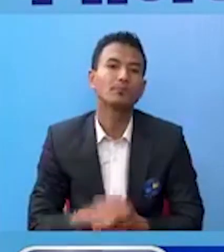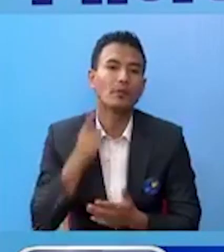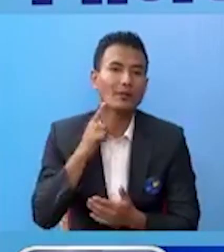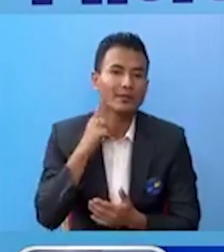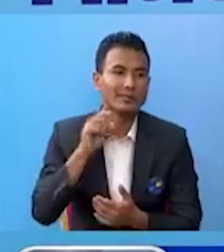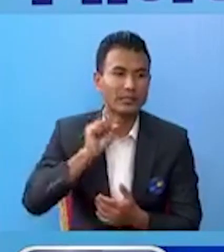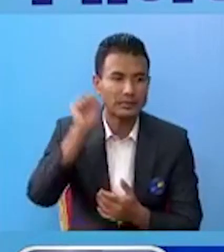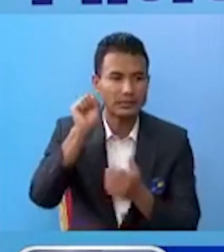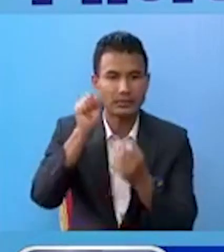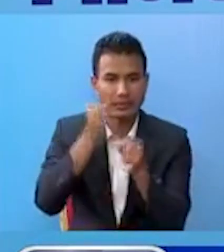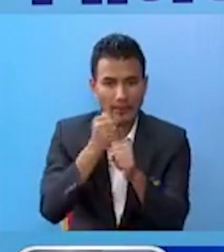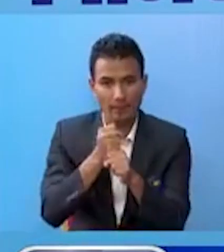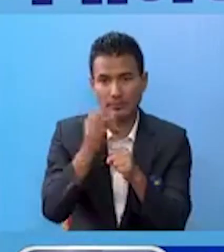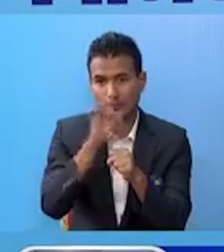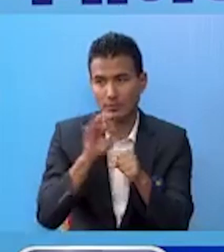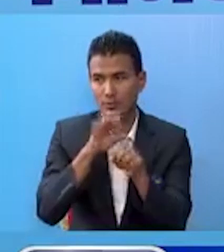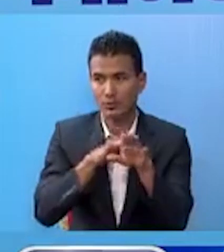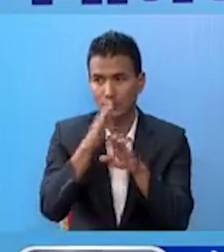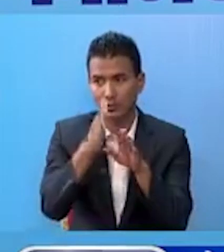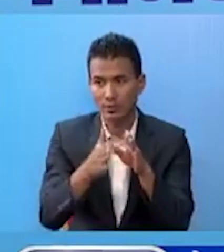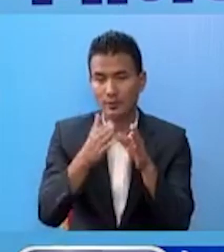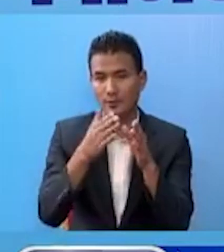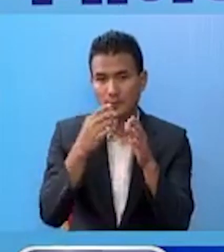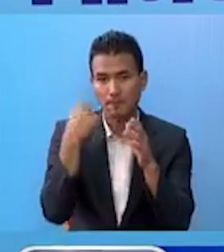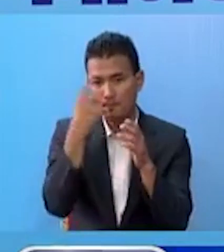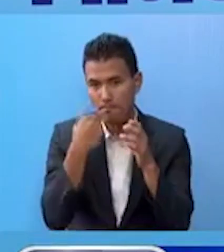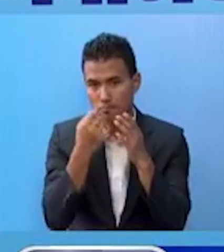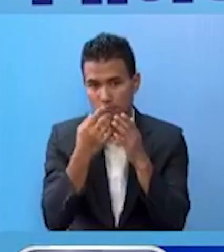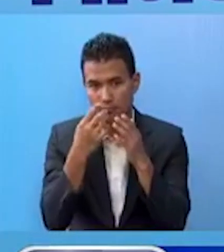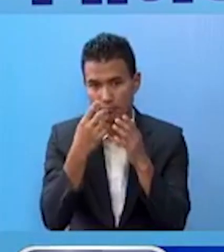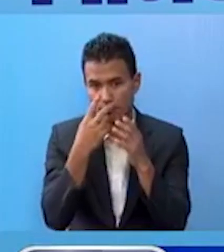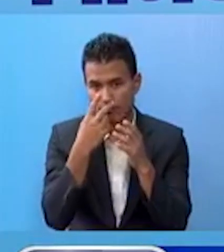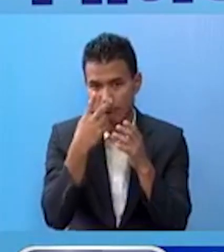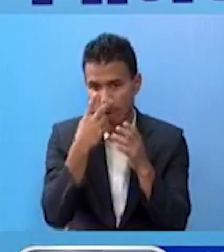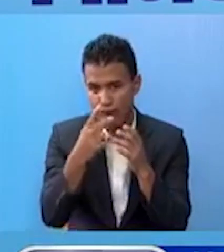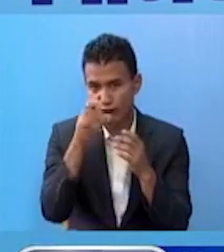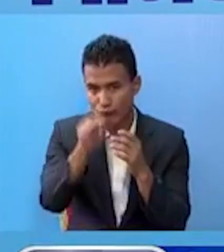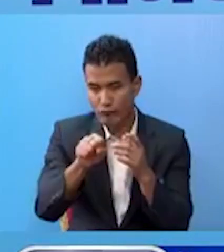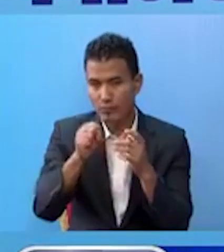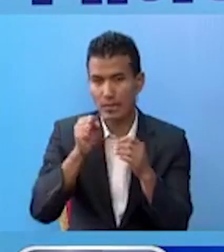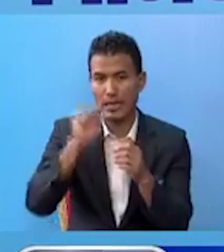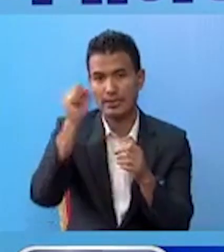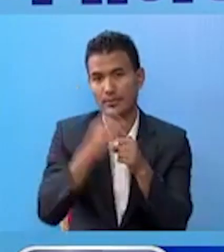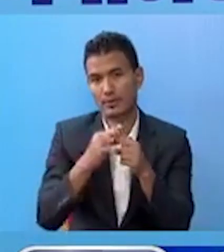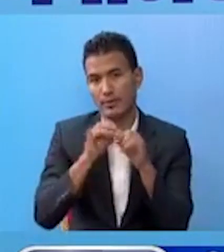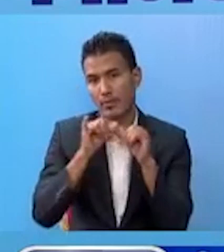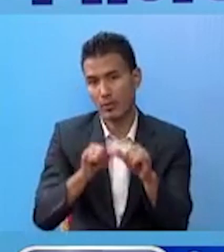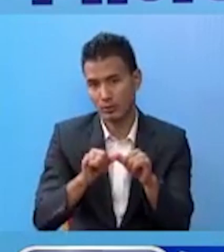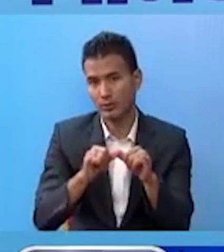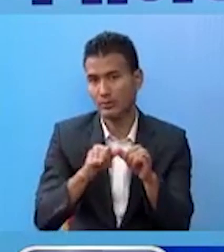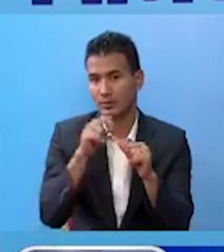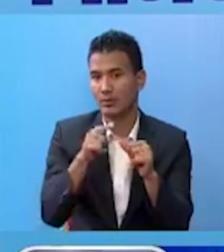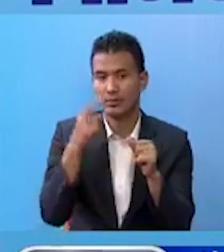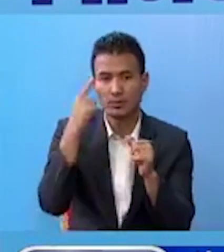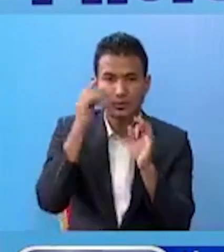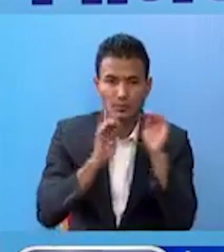दैनिक हाजिरी राख्ने कार्यालयहरूले फेस रिडिङबाट हाजिर गर्ने व्यवस्था मिलाउने, सो